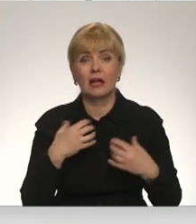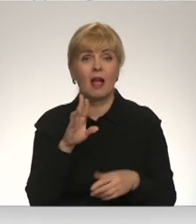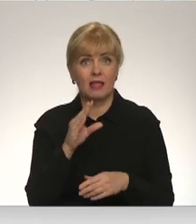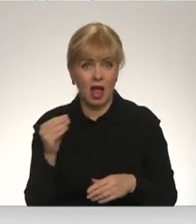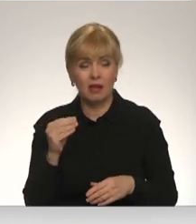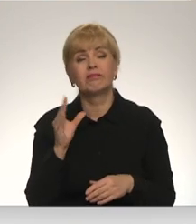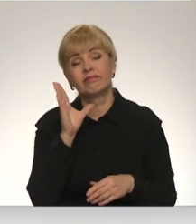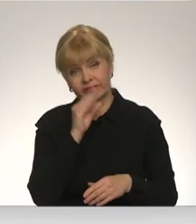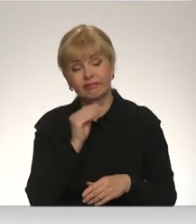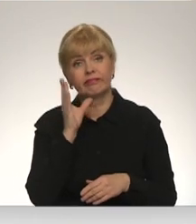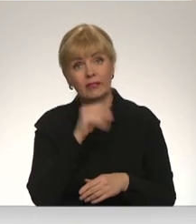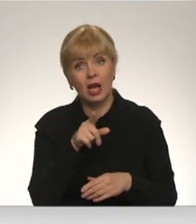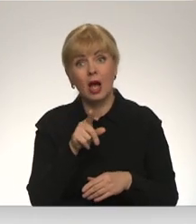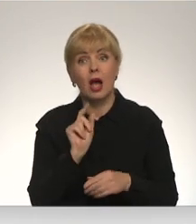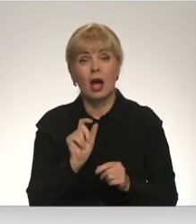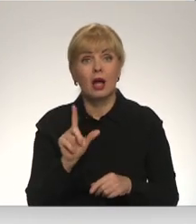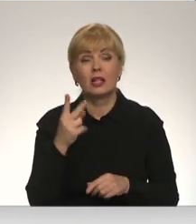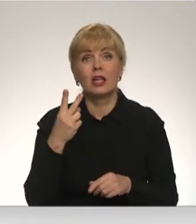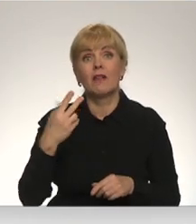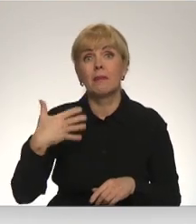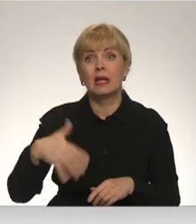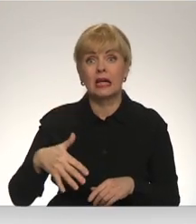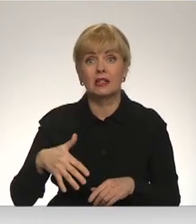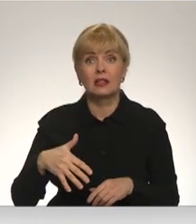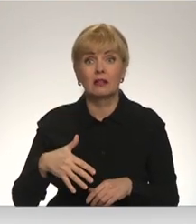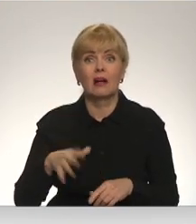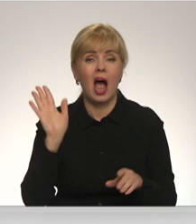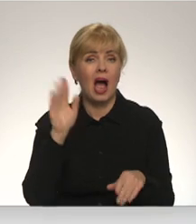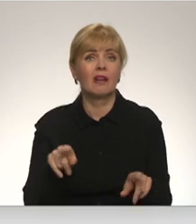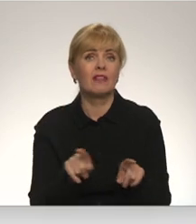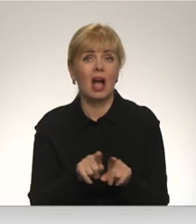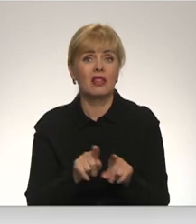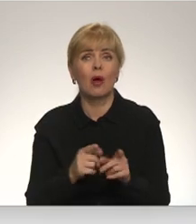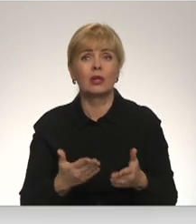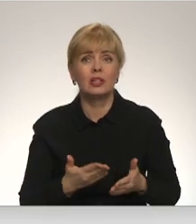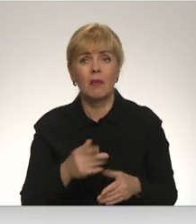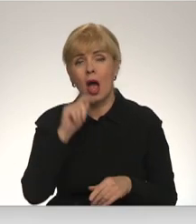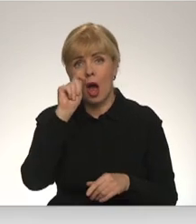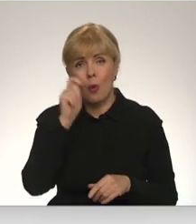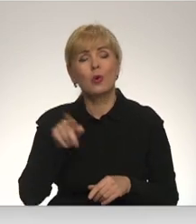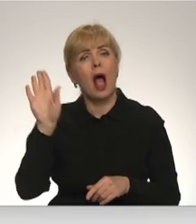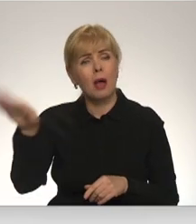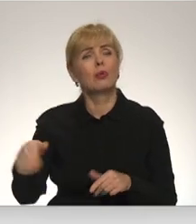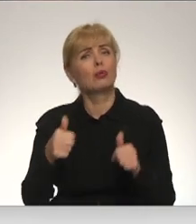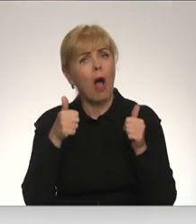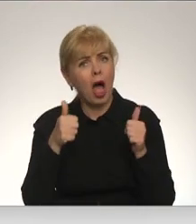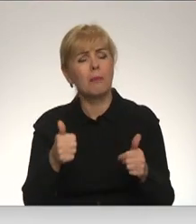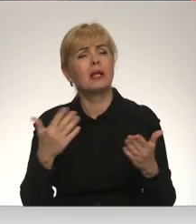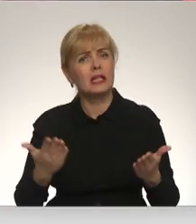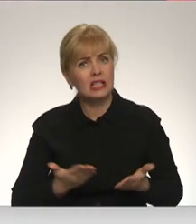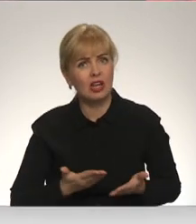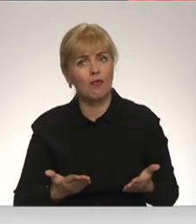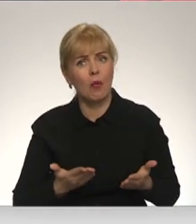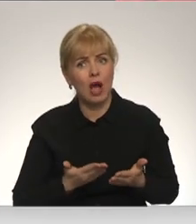Tik savu. Jā. Ja uzkāps, teiksim, 2,50. Ar vienalga izdzīvos, ka tik Ukraiņā būtu labi un izdzīvot.